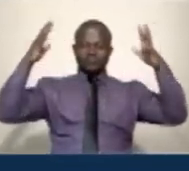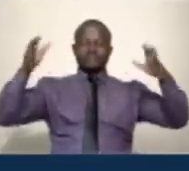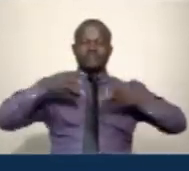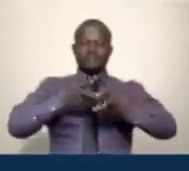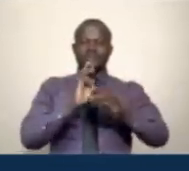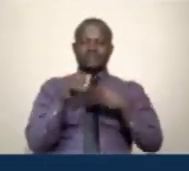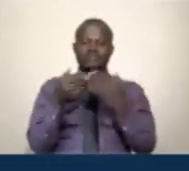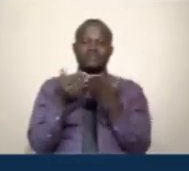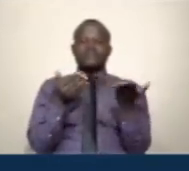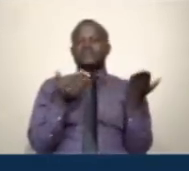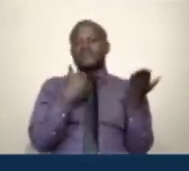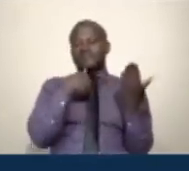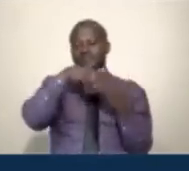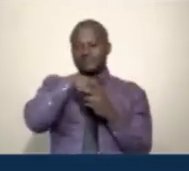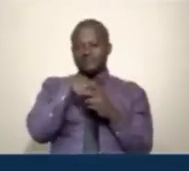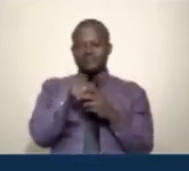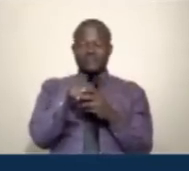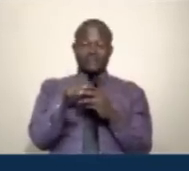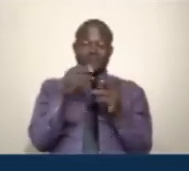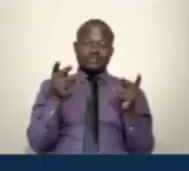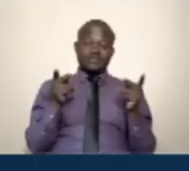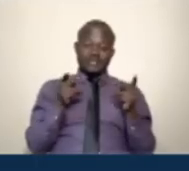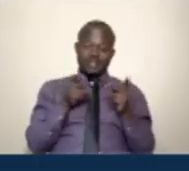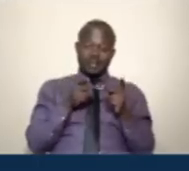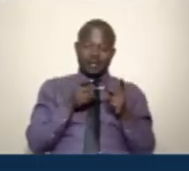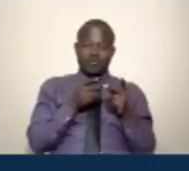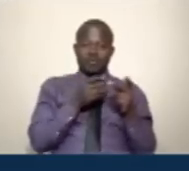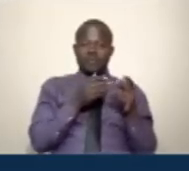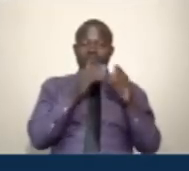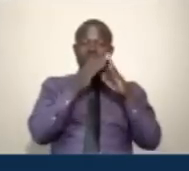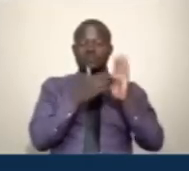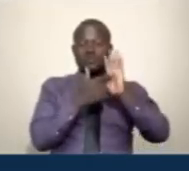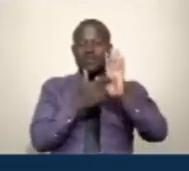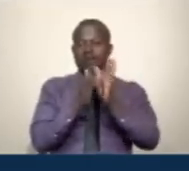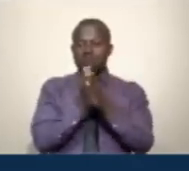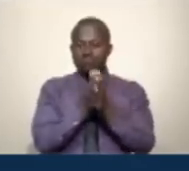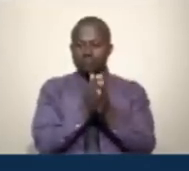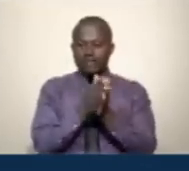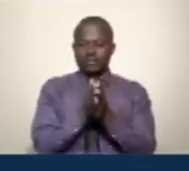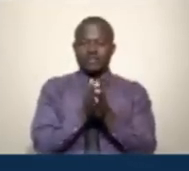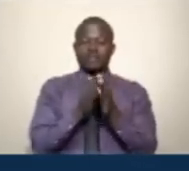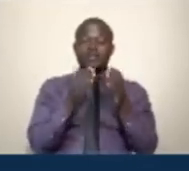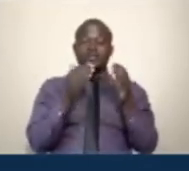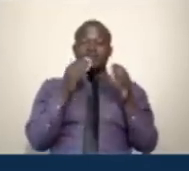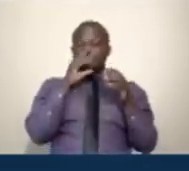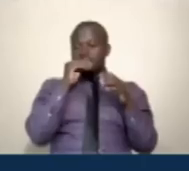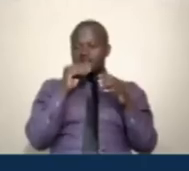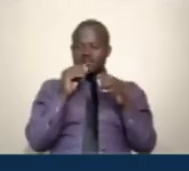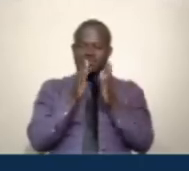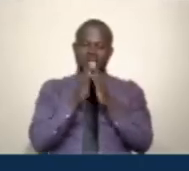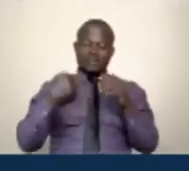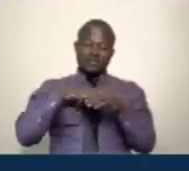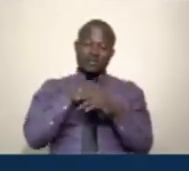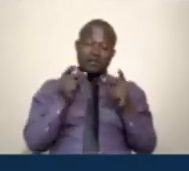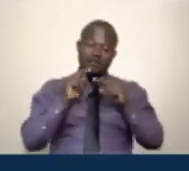buryo yaba ifitemo nka mize, ifite ivuga amateka yacu, irimo ahantu ushobora